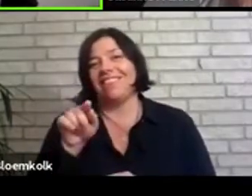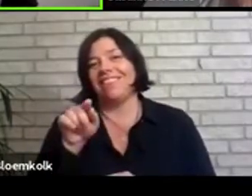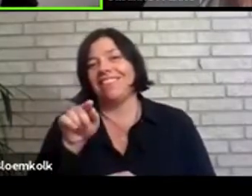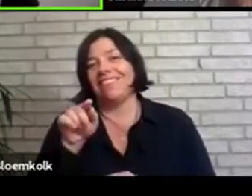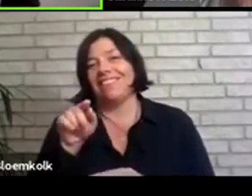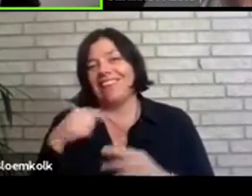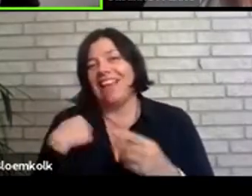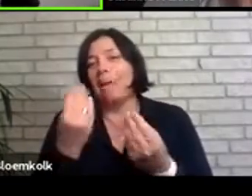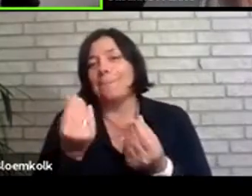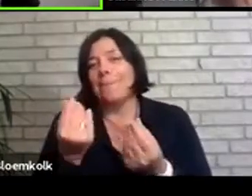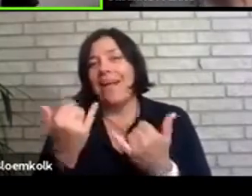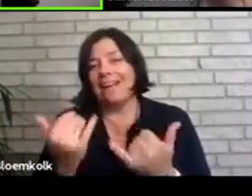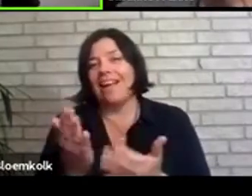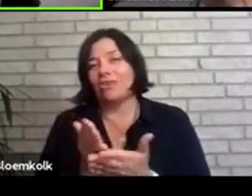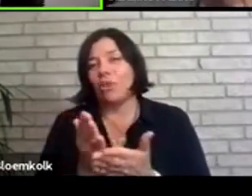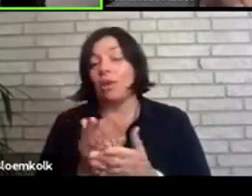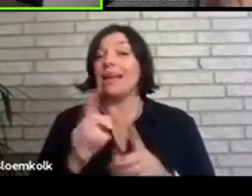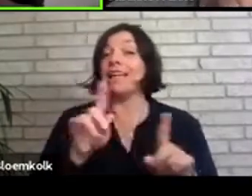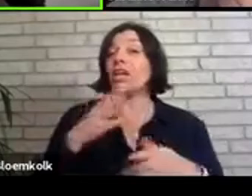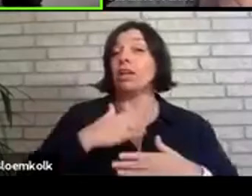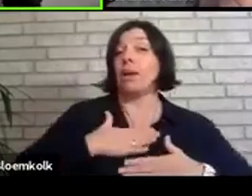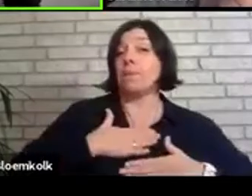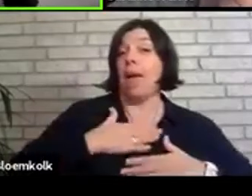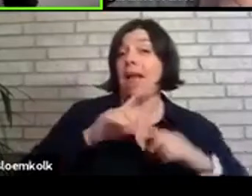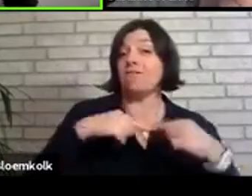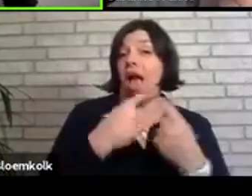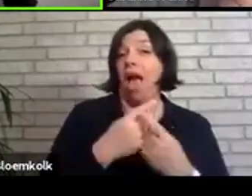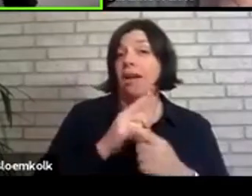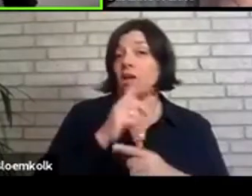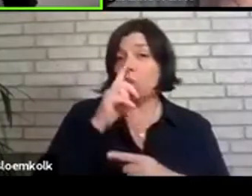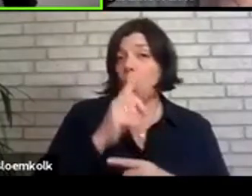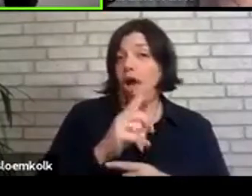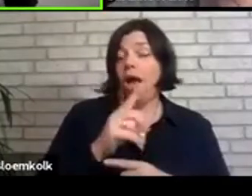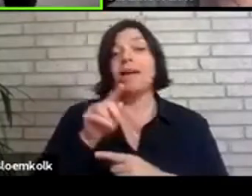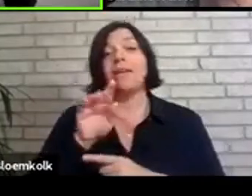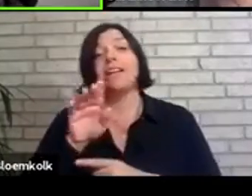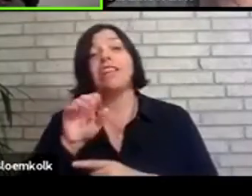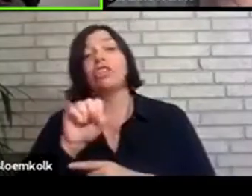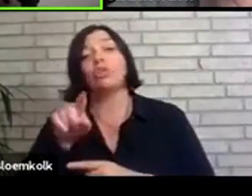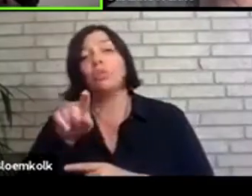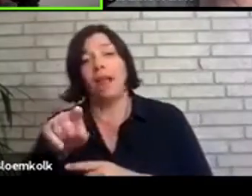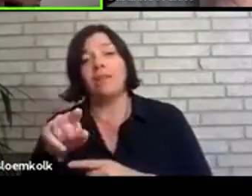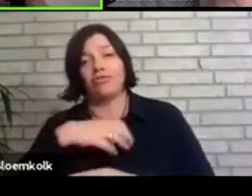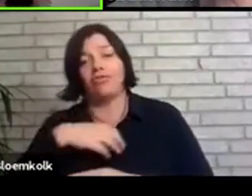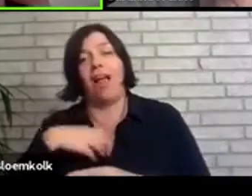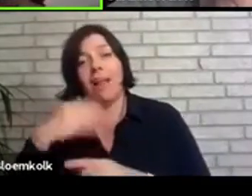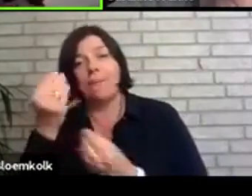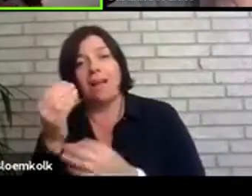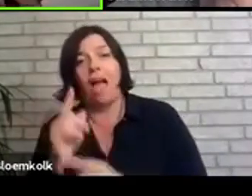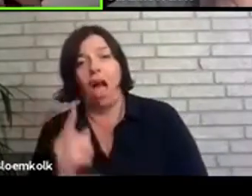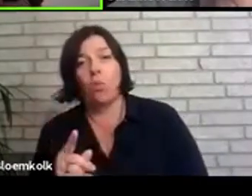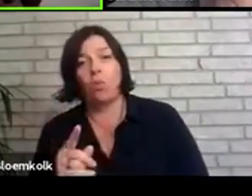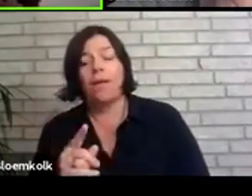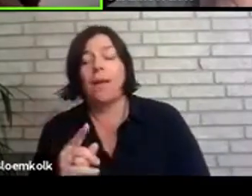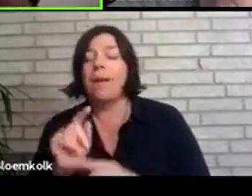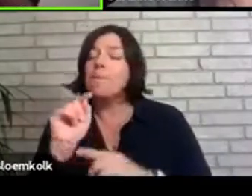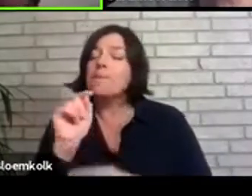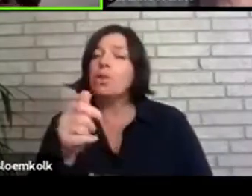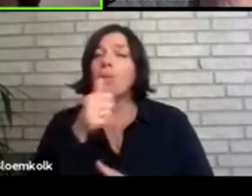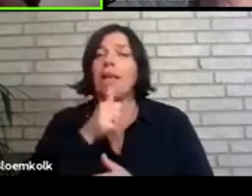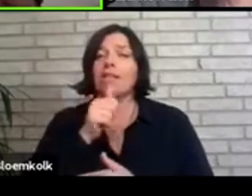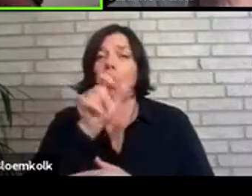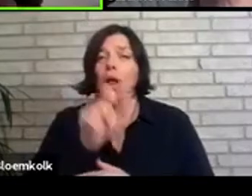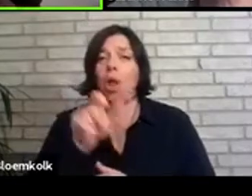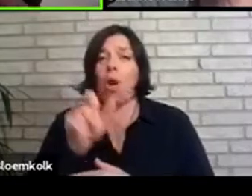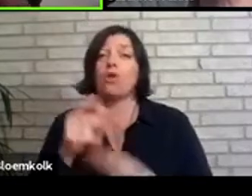schon jetzt, nicht nur bei meinem Verein, Susanne merkt das wahrscheinlich auch, dass eben gerade bei jungen Leuten oder die nicht so organisiert